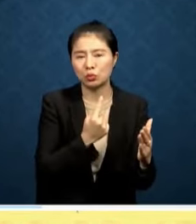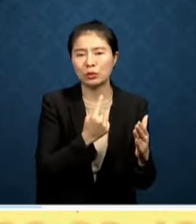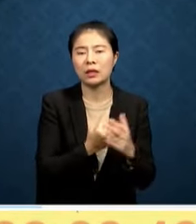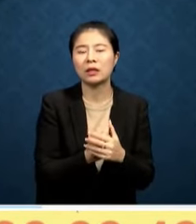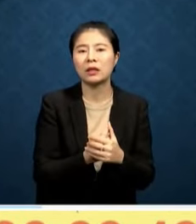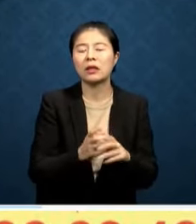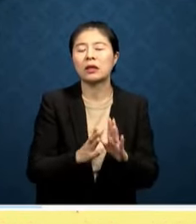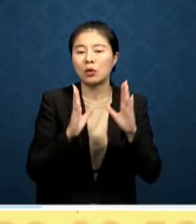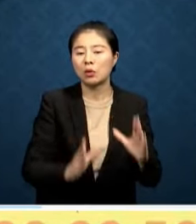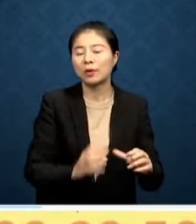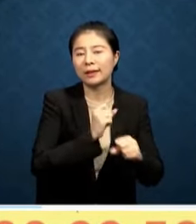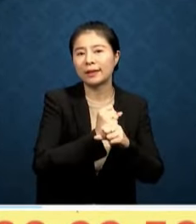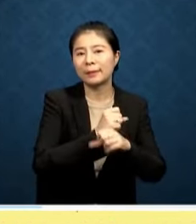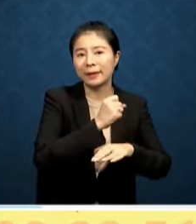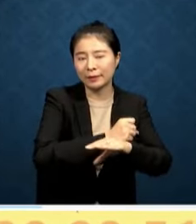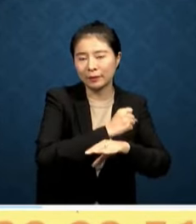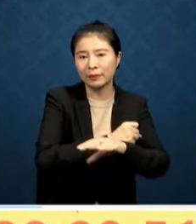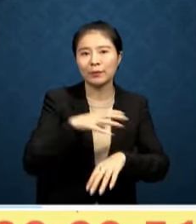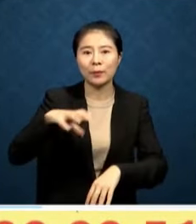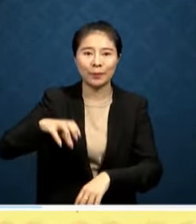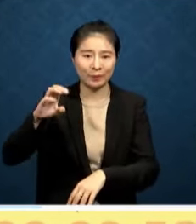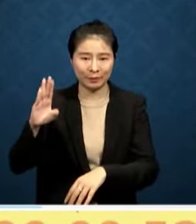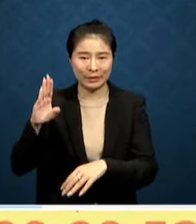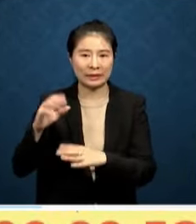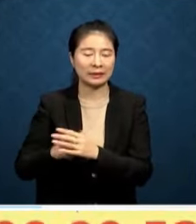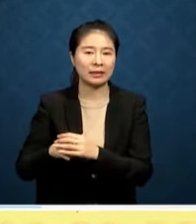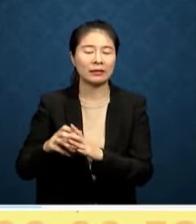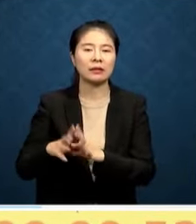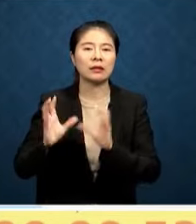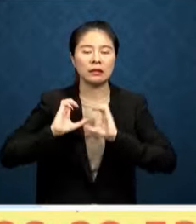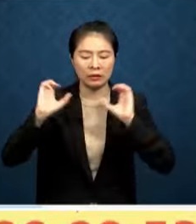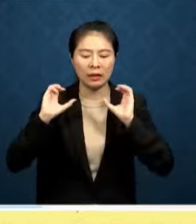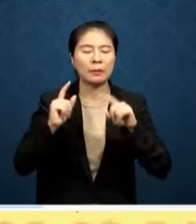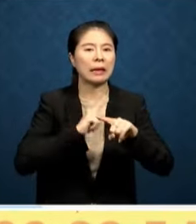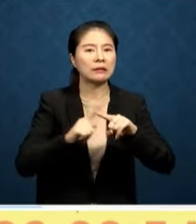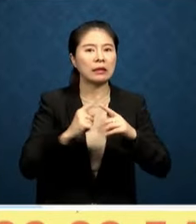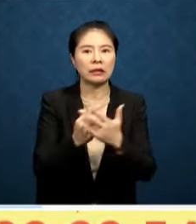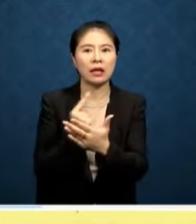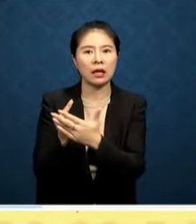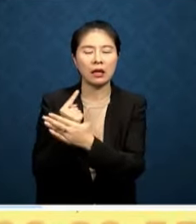ลูกจ้างตัวแทนของนายจ้างหรือตัวแทนของภาครัฐถ้ามี